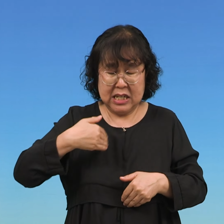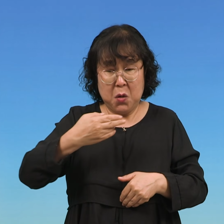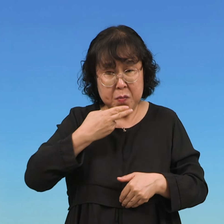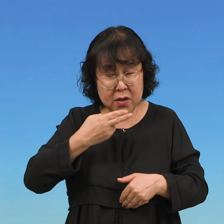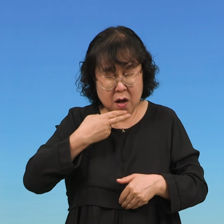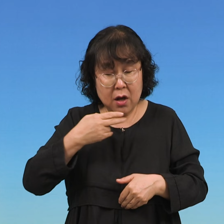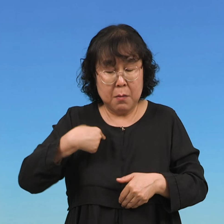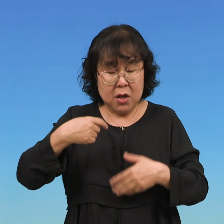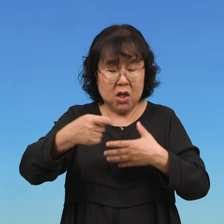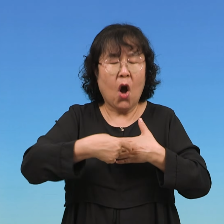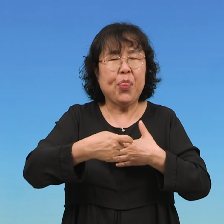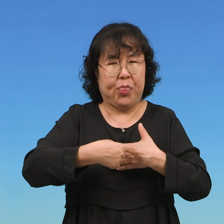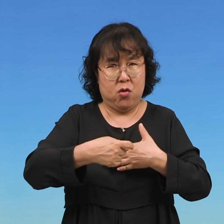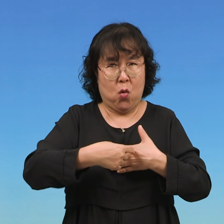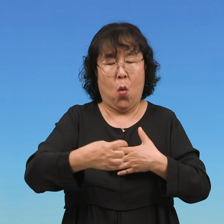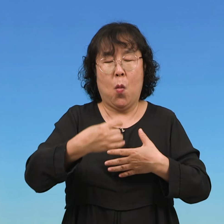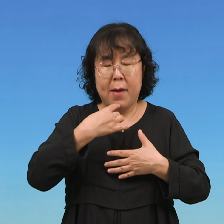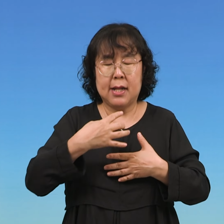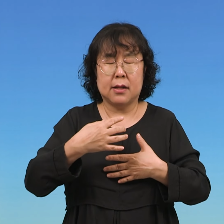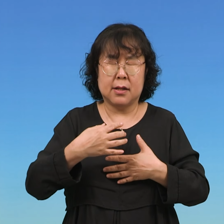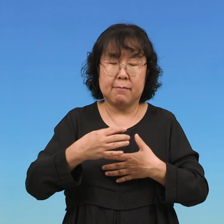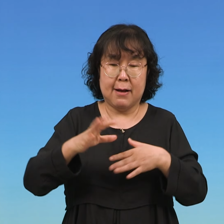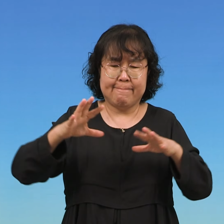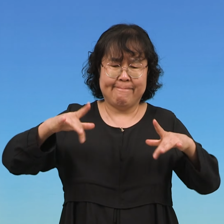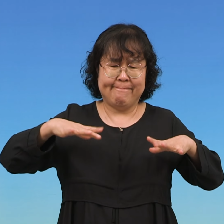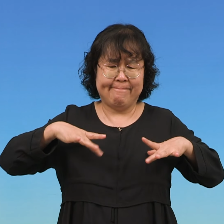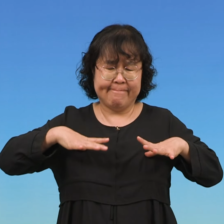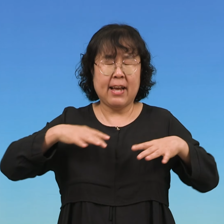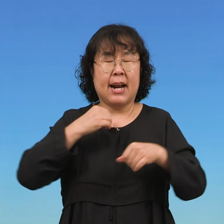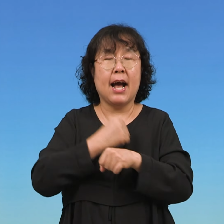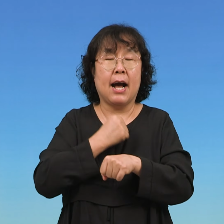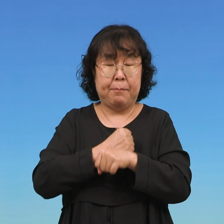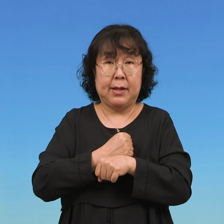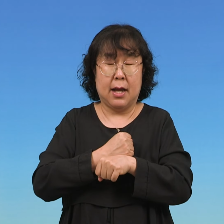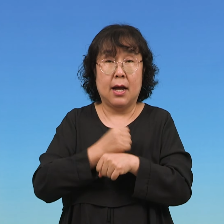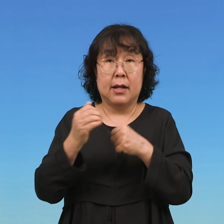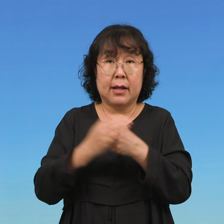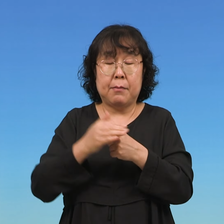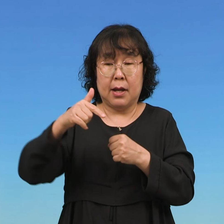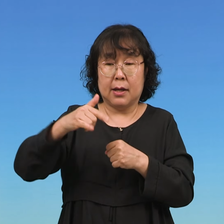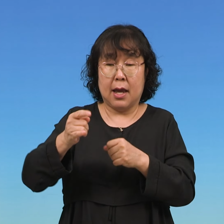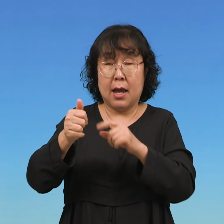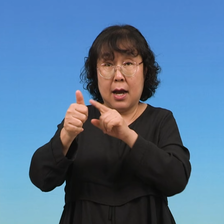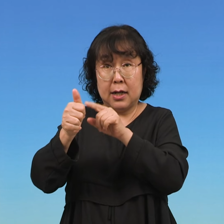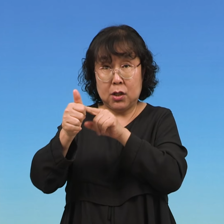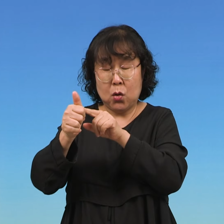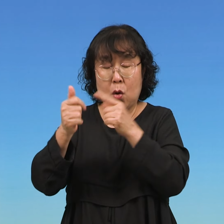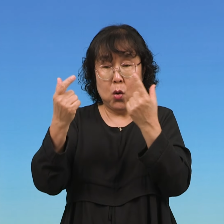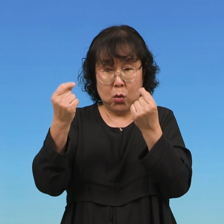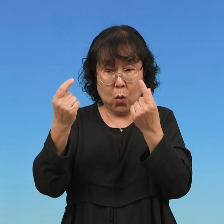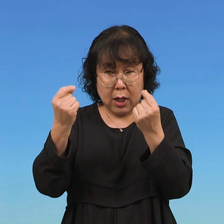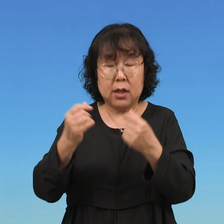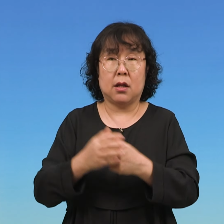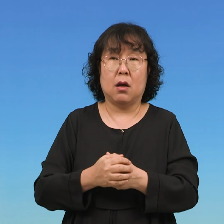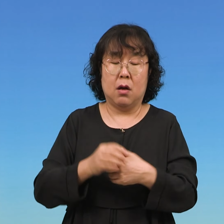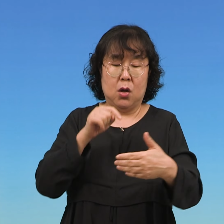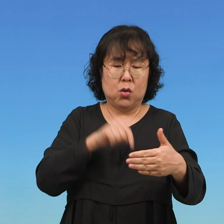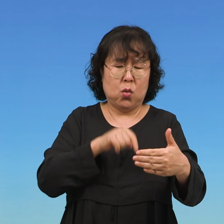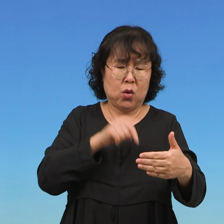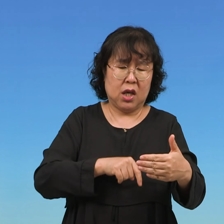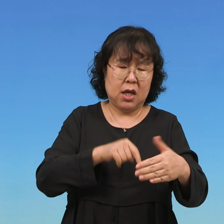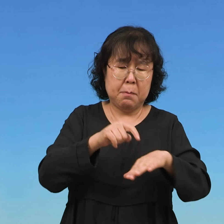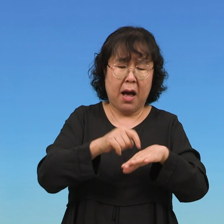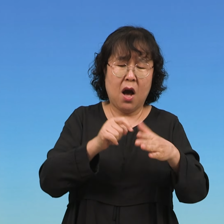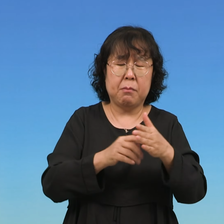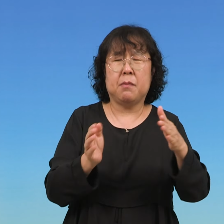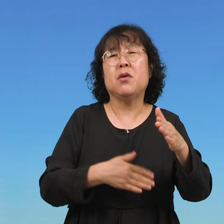헌금 얼마 들어오는지 아느냐 이게 지금 계약식을 갖고 있는 채워지지 않는 허함으로 아니 그거를 안 받으면 어떻게